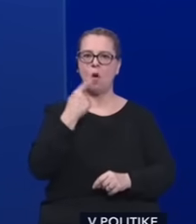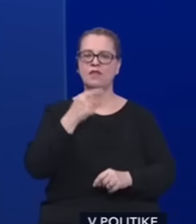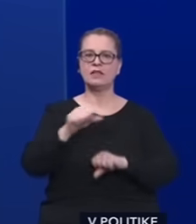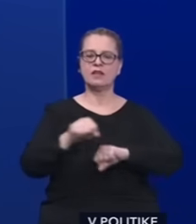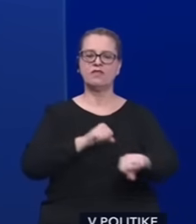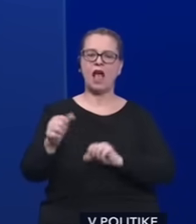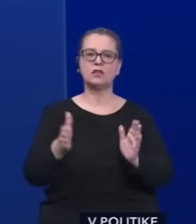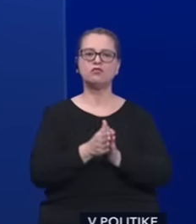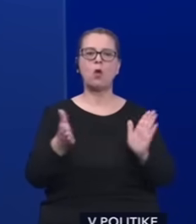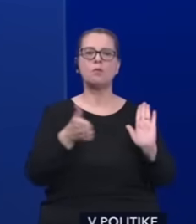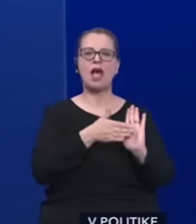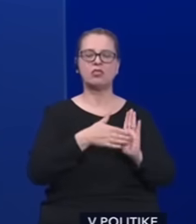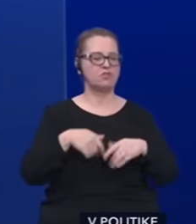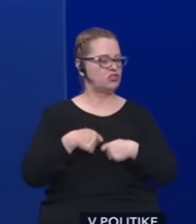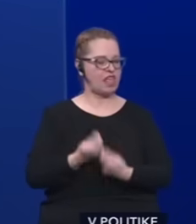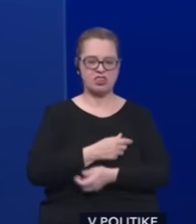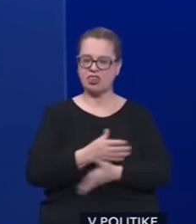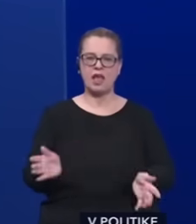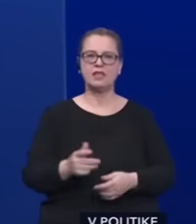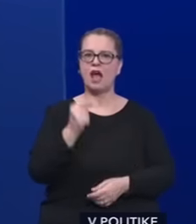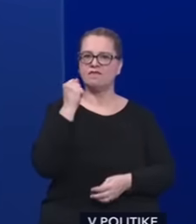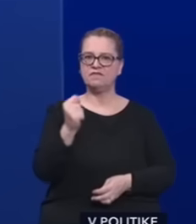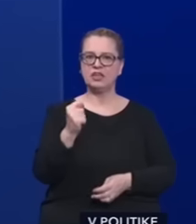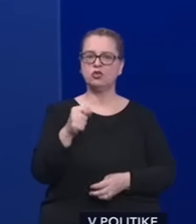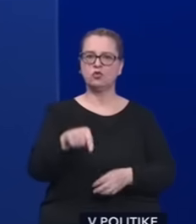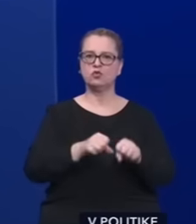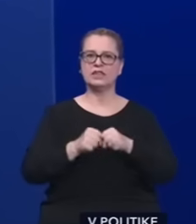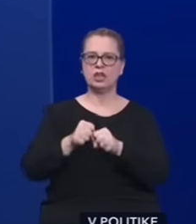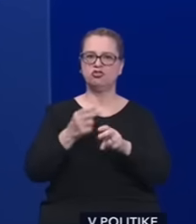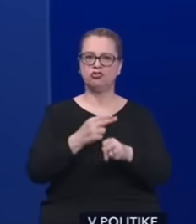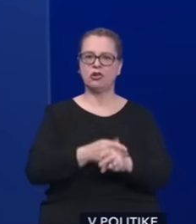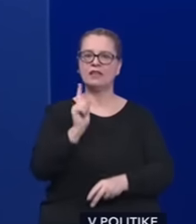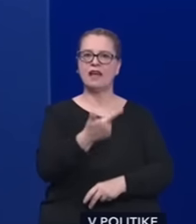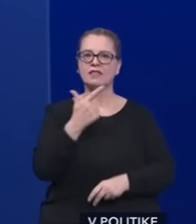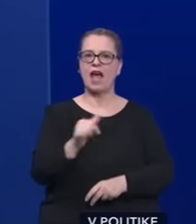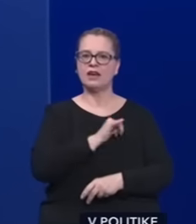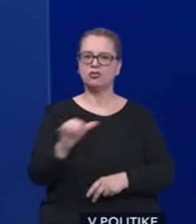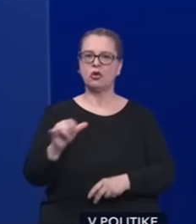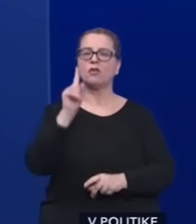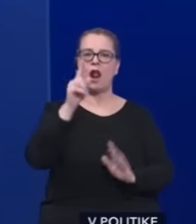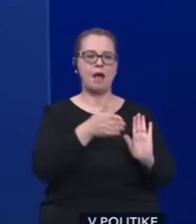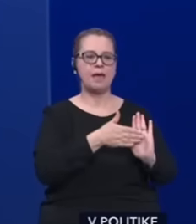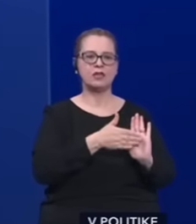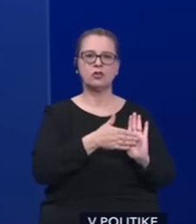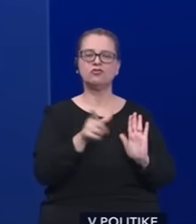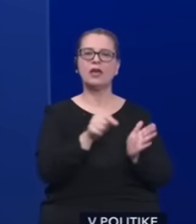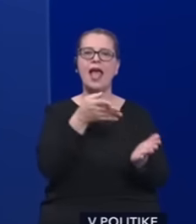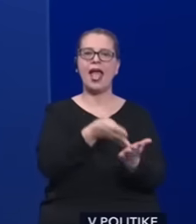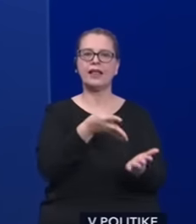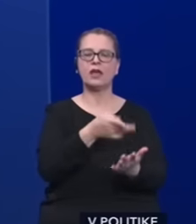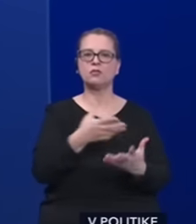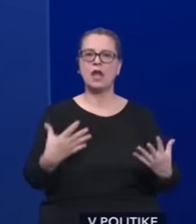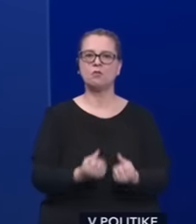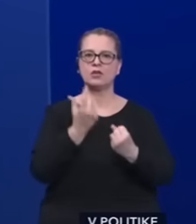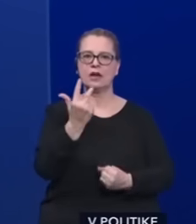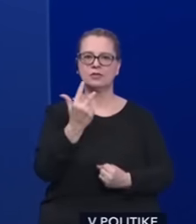vládnuť s Igorom Matovičom sa nedalo. Pretože Robert Fico tu zničil krajinu za 12 rokov. Ale Igorovi Matovičovi s Edom Hegerom sa to